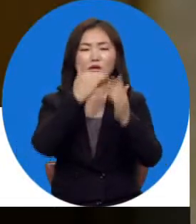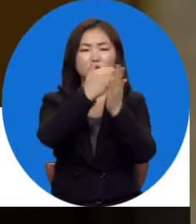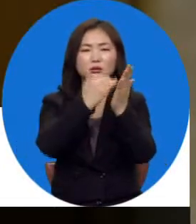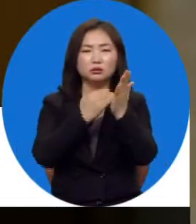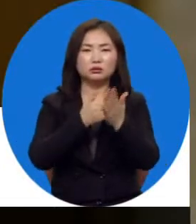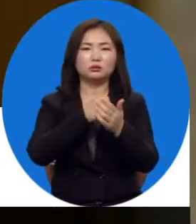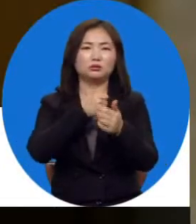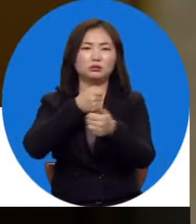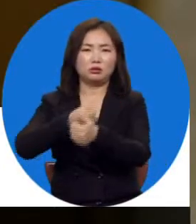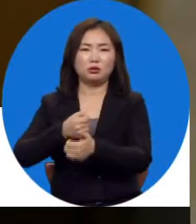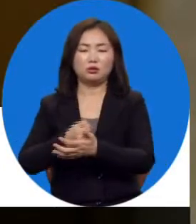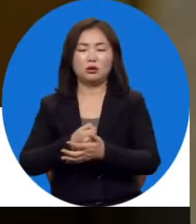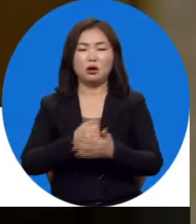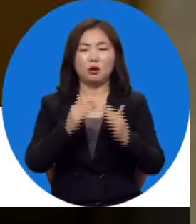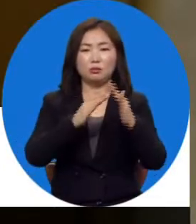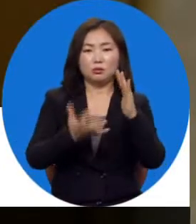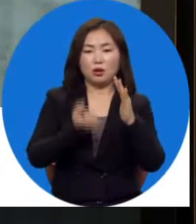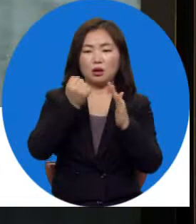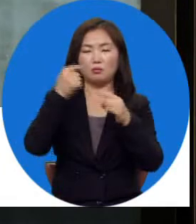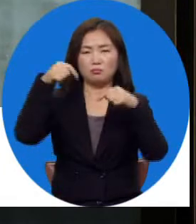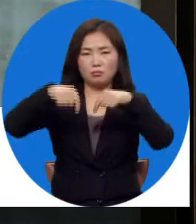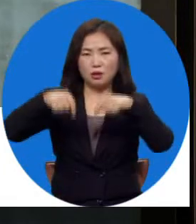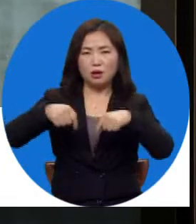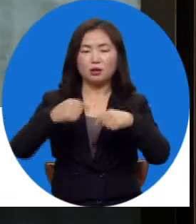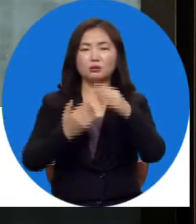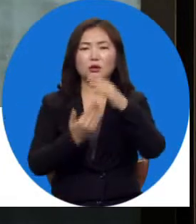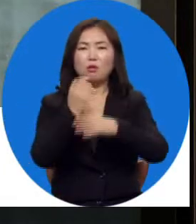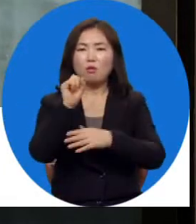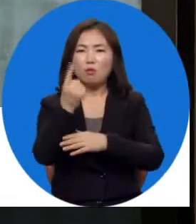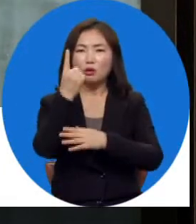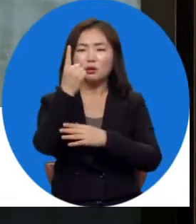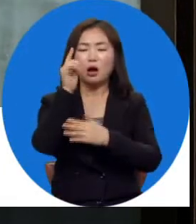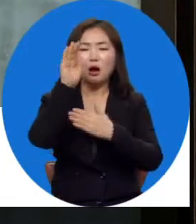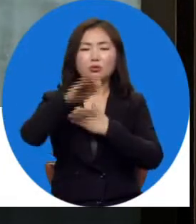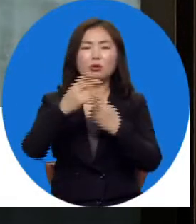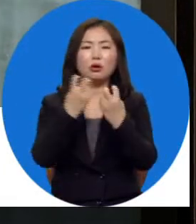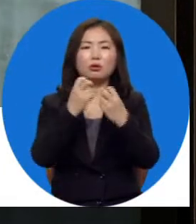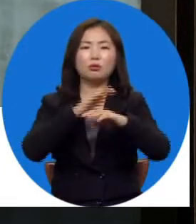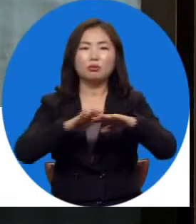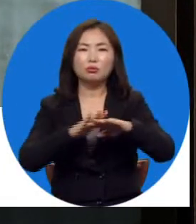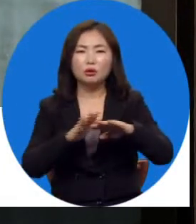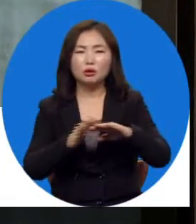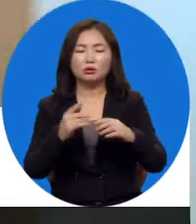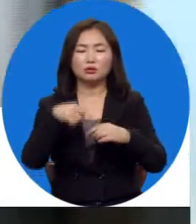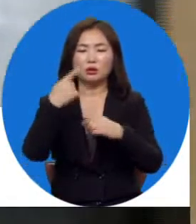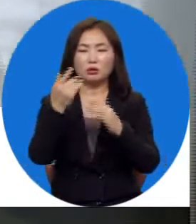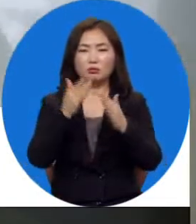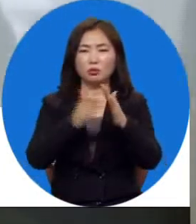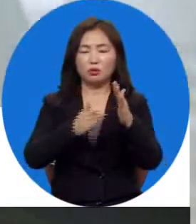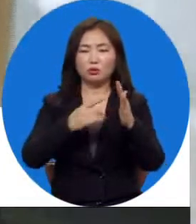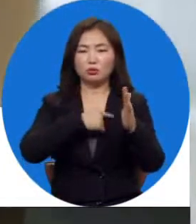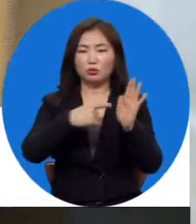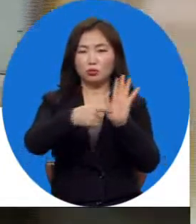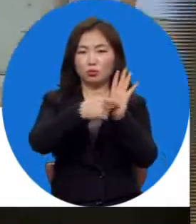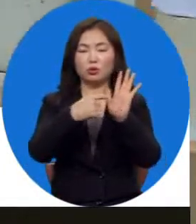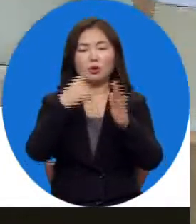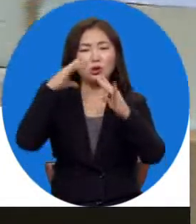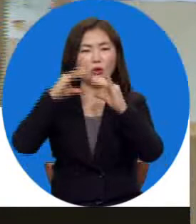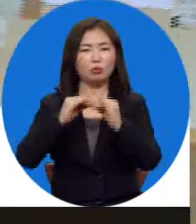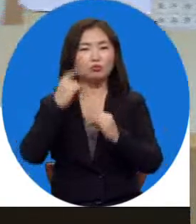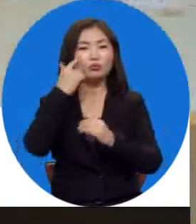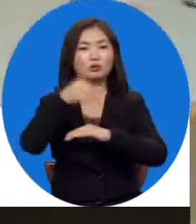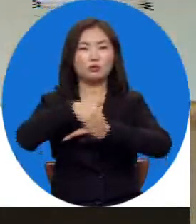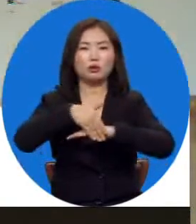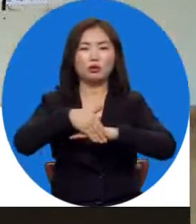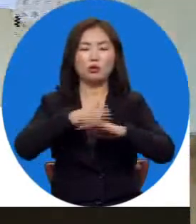매깁니다 빈집 소유자 면담을 통해서 발생 원인 향후 조치 의견 빈집 정보 공개 동의여부 도 붙습니다